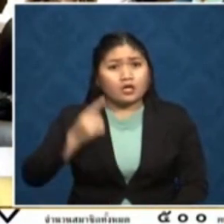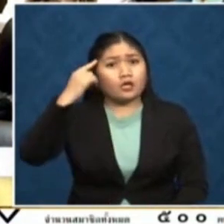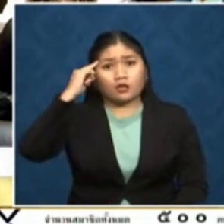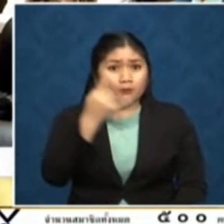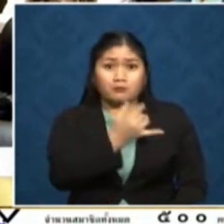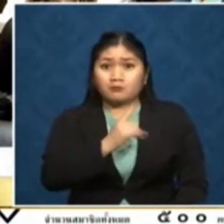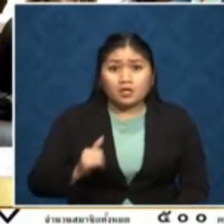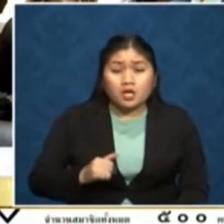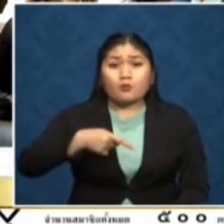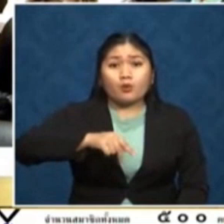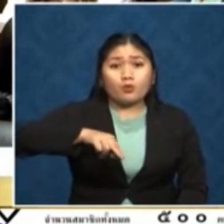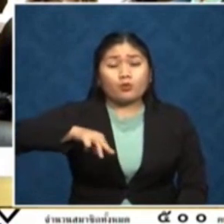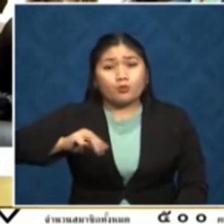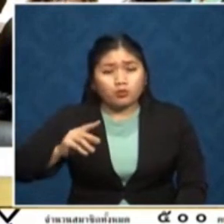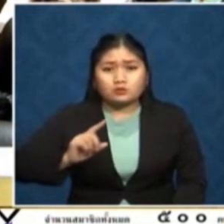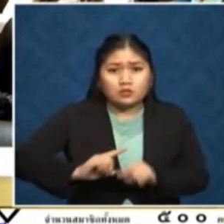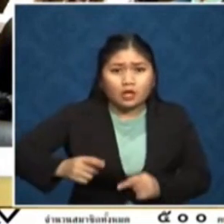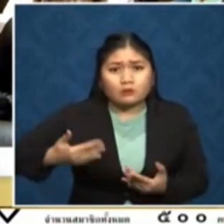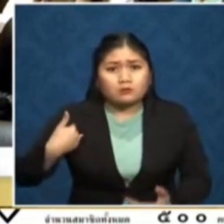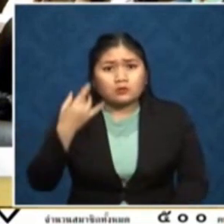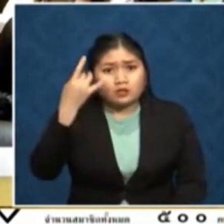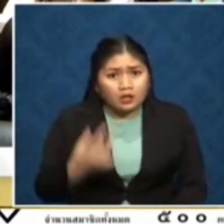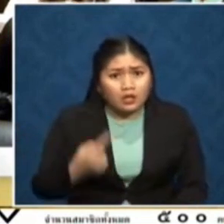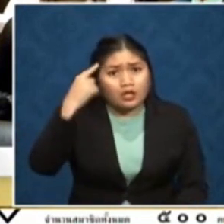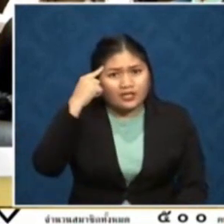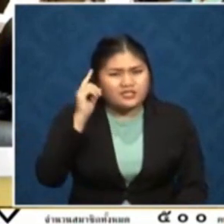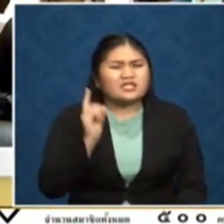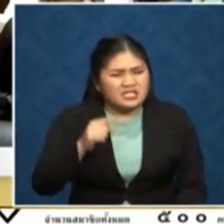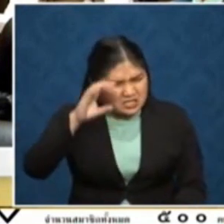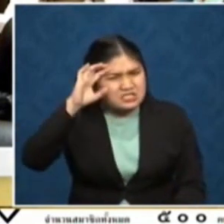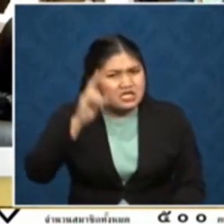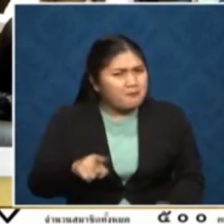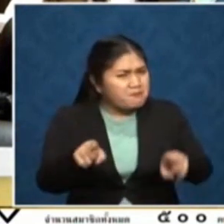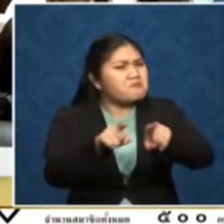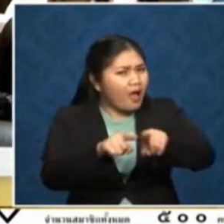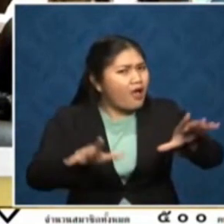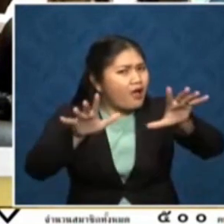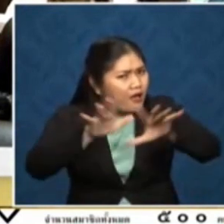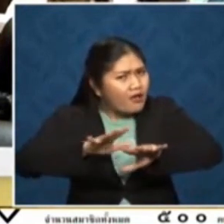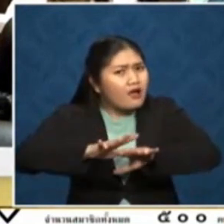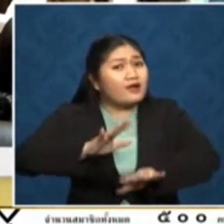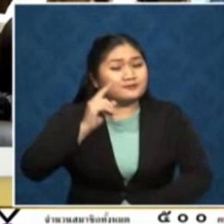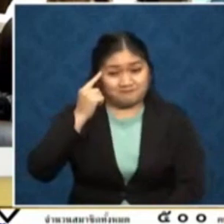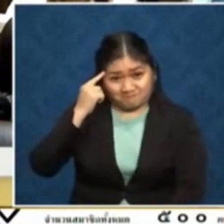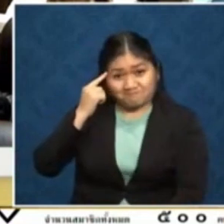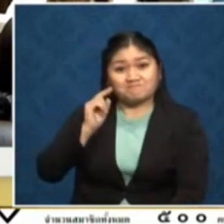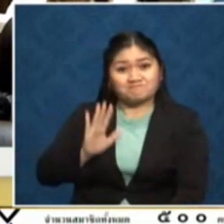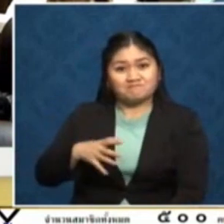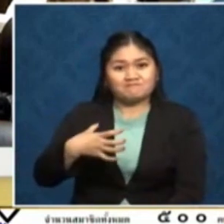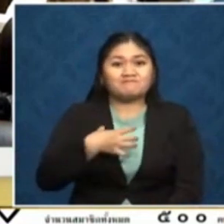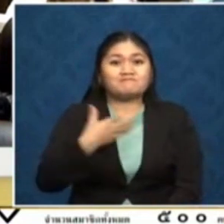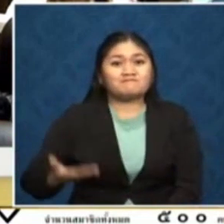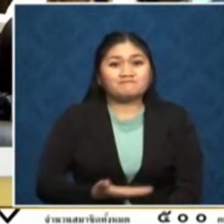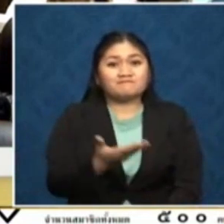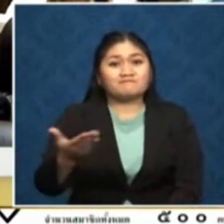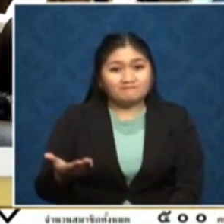ในความตั้งใจจะแตกต่างหลากหลายกันยังไงหรือร่างของครม.จะเป็นเช่นไรแต่ผมเชื่อว่ามัน